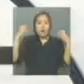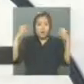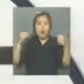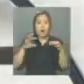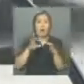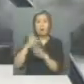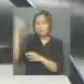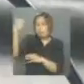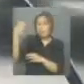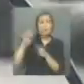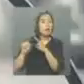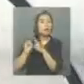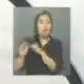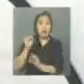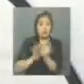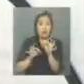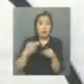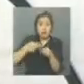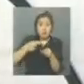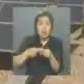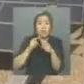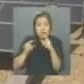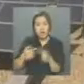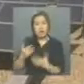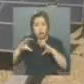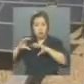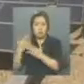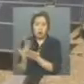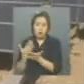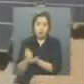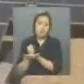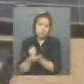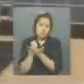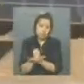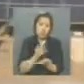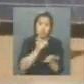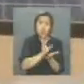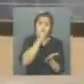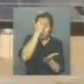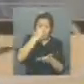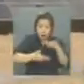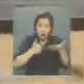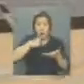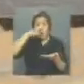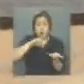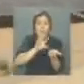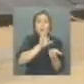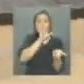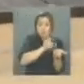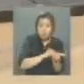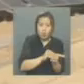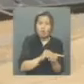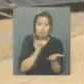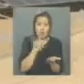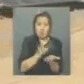ทิตย์แต่การอุดหนุนราคาพลังงานทดแทนของภาครัฐมาโดยตลอดเพื่อให้ราคาขายในประเทศนั้นถูกกว่าต้นทุนจริงและจู